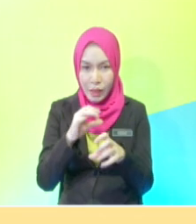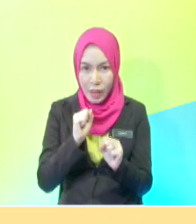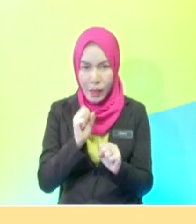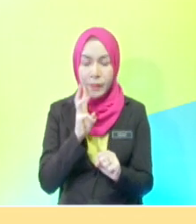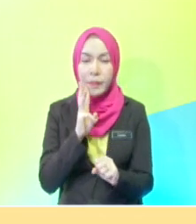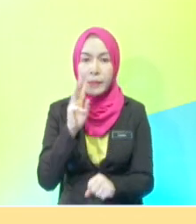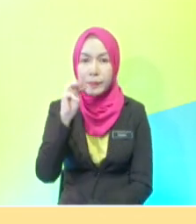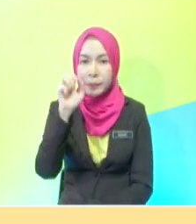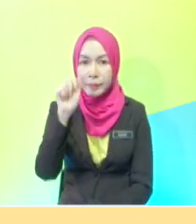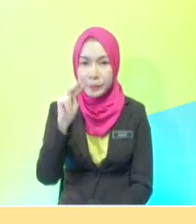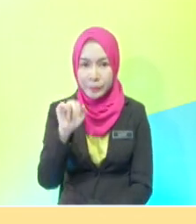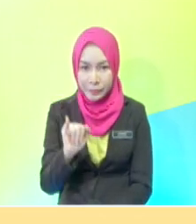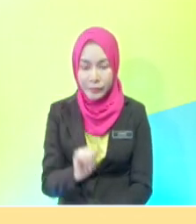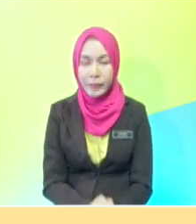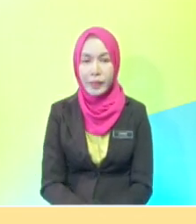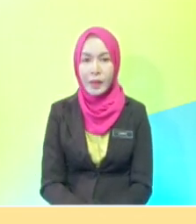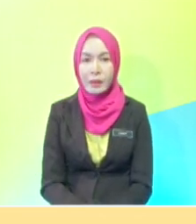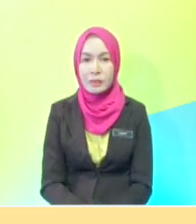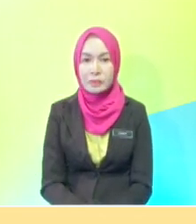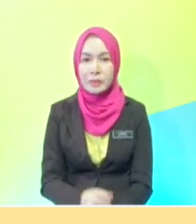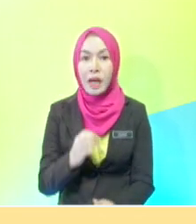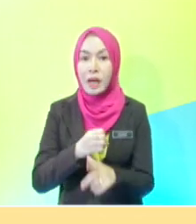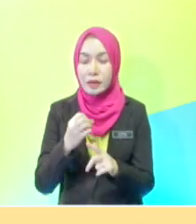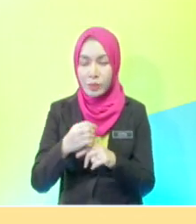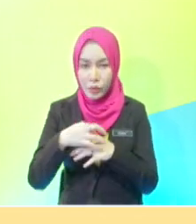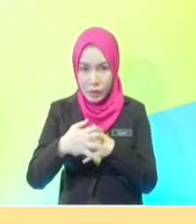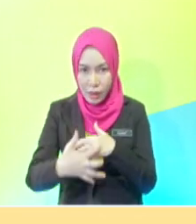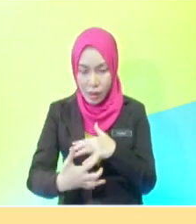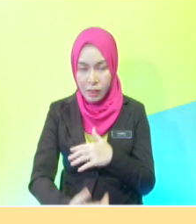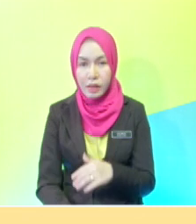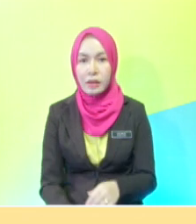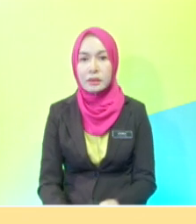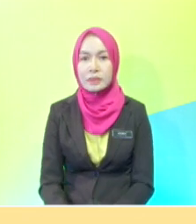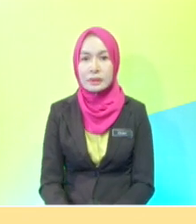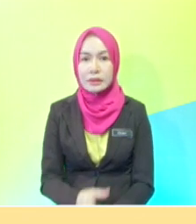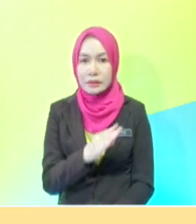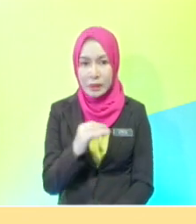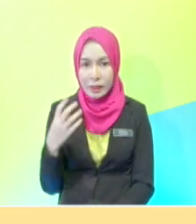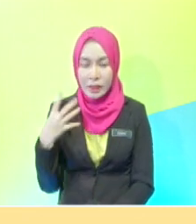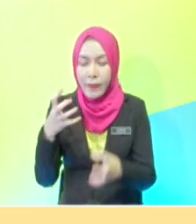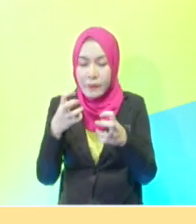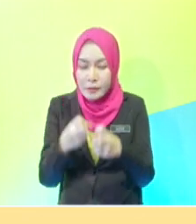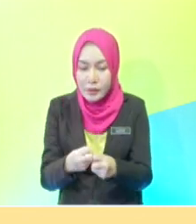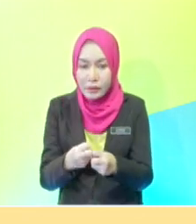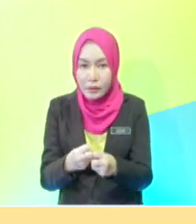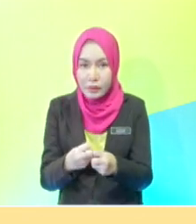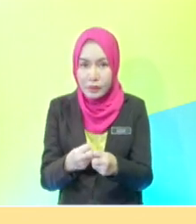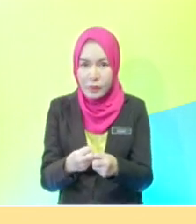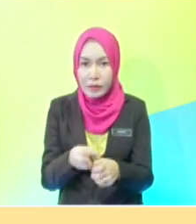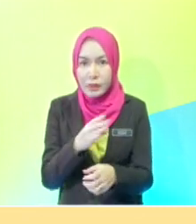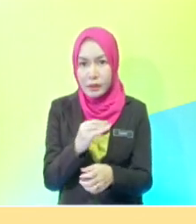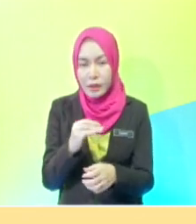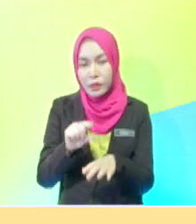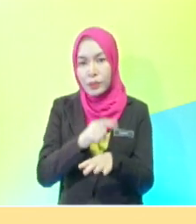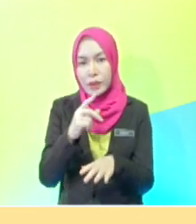sampel darah ataupun kulit tadi oke kemudian kita ekstrakkan DNA tersebut kemudian menggunakan enzim